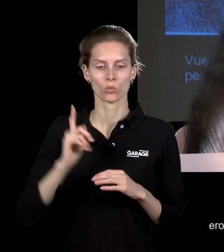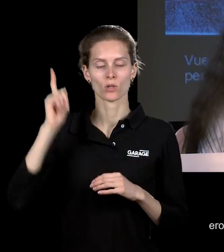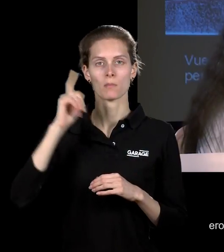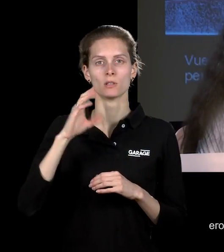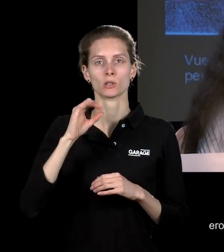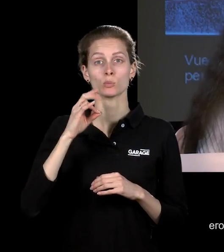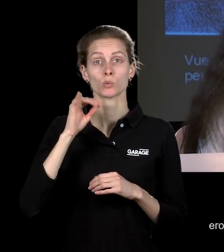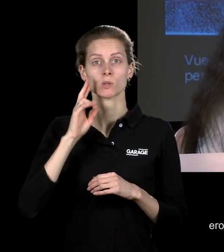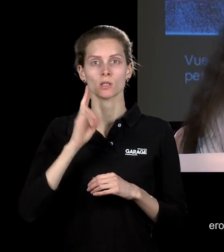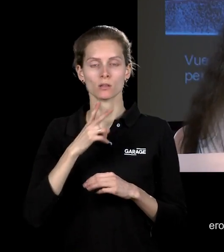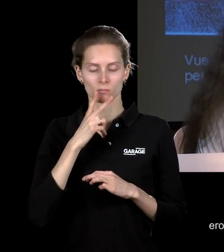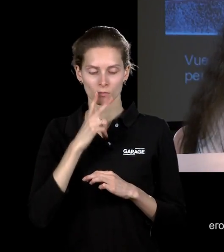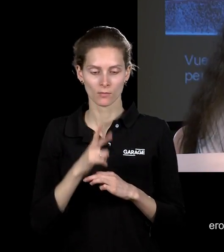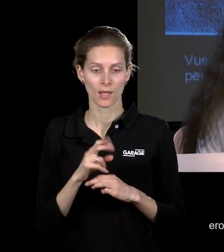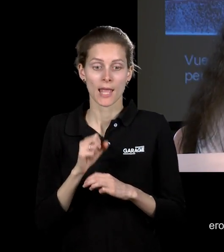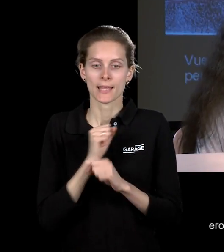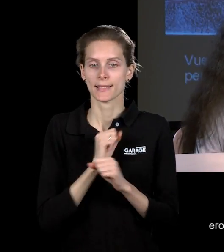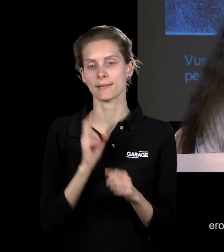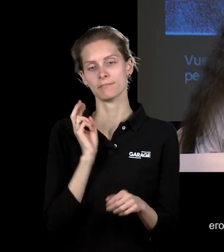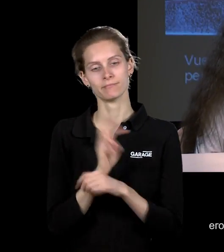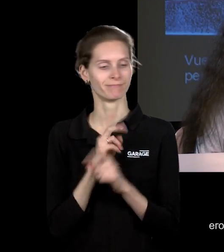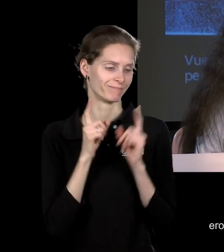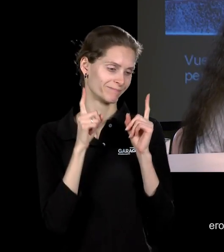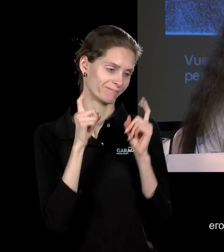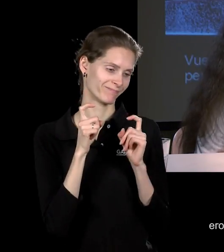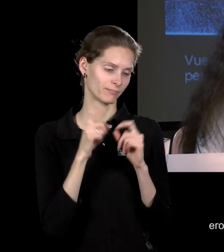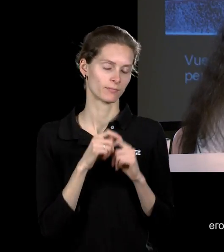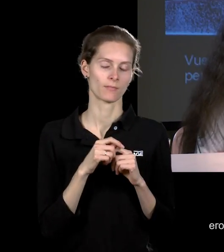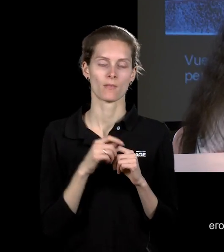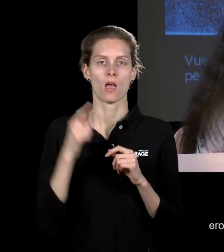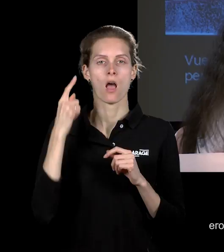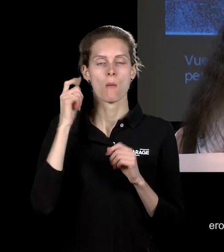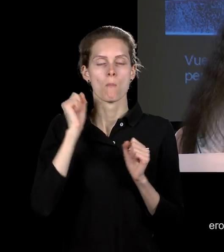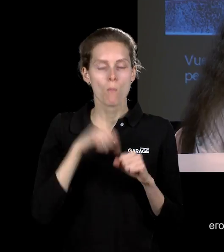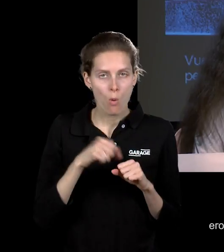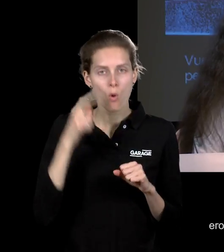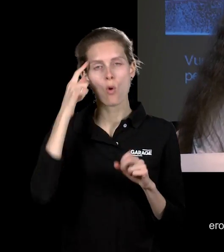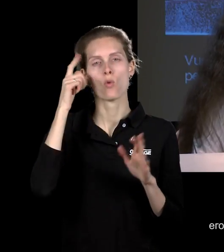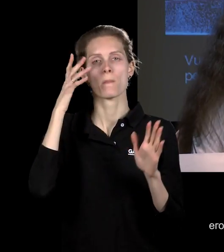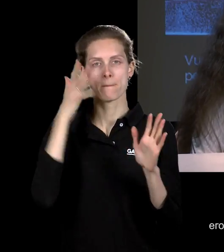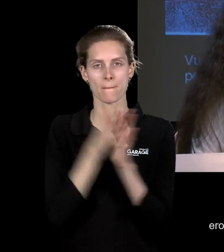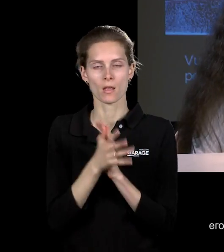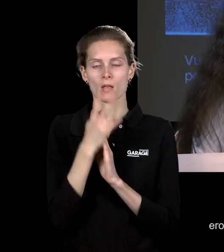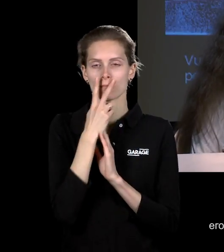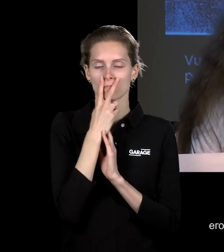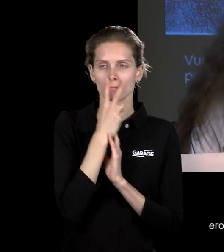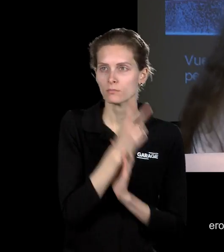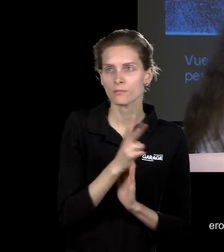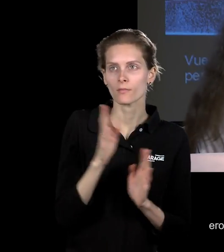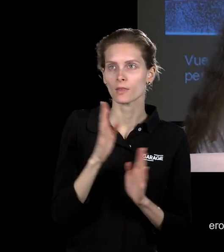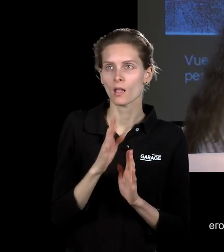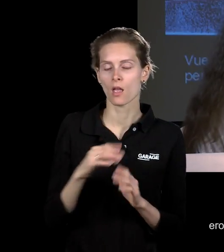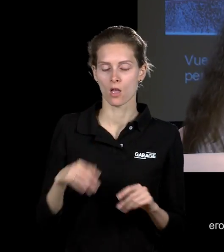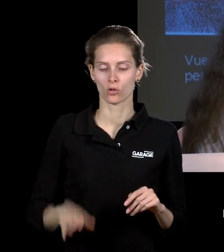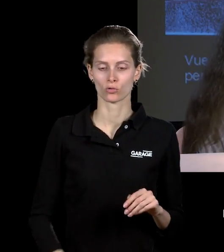что нельзя увидеть, нельзя сфотографировать, и можно понять не взглядом, нельзя увидеть взглядом, а можно